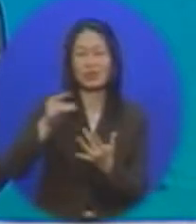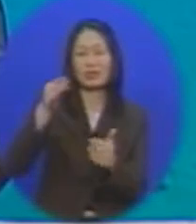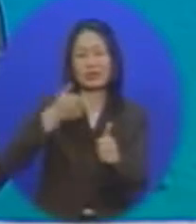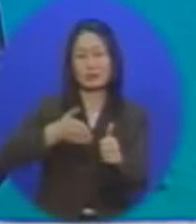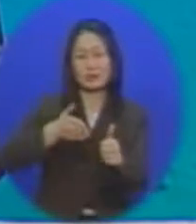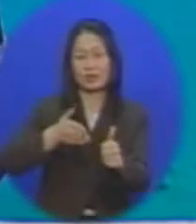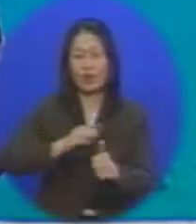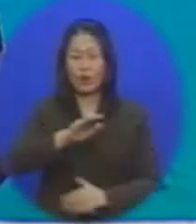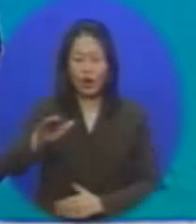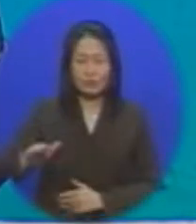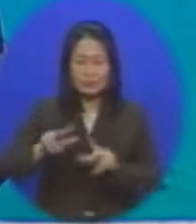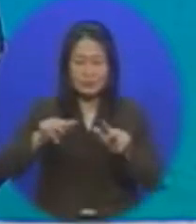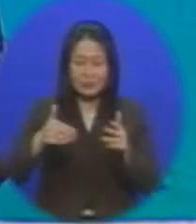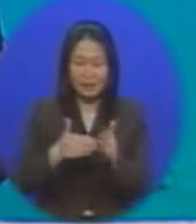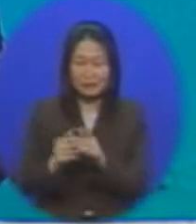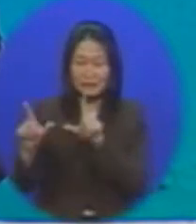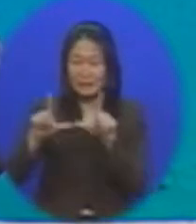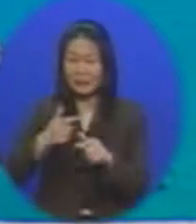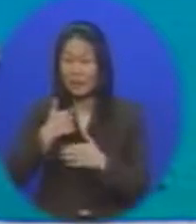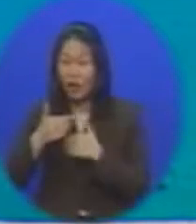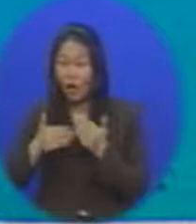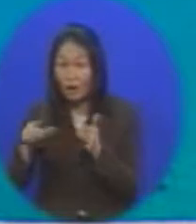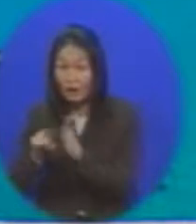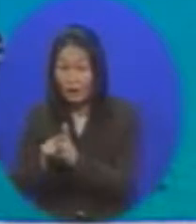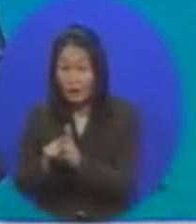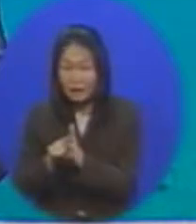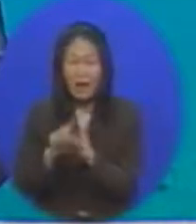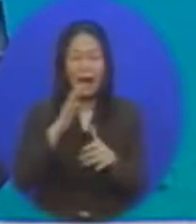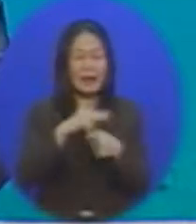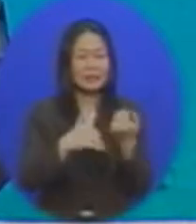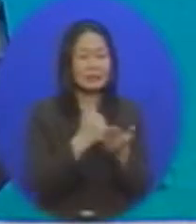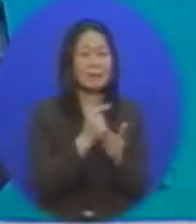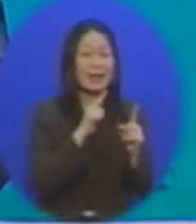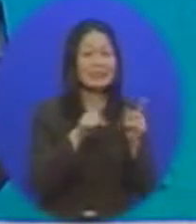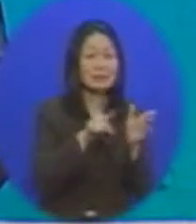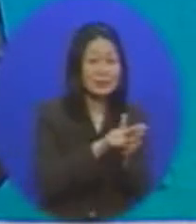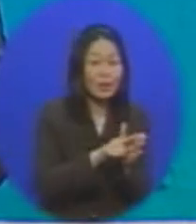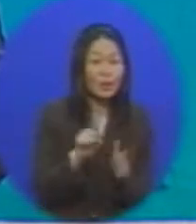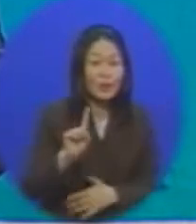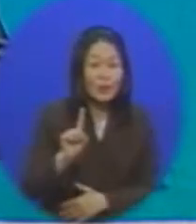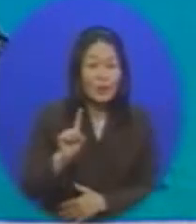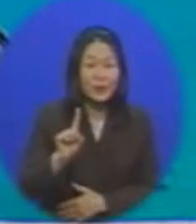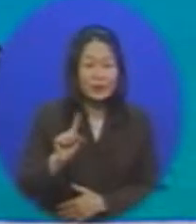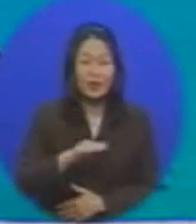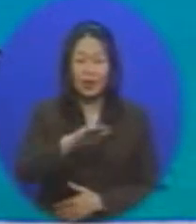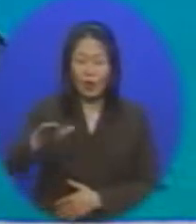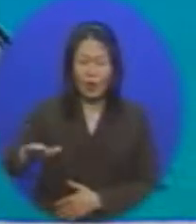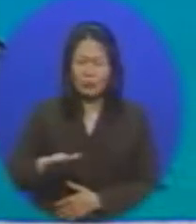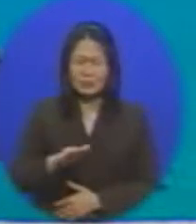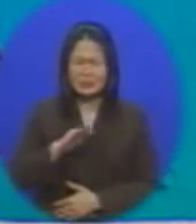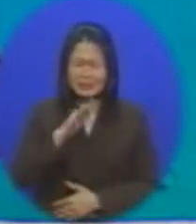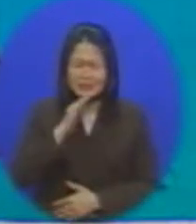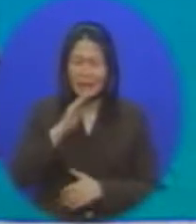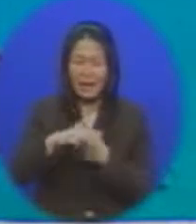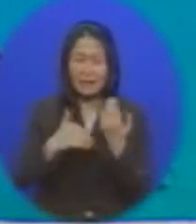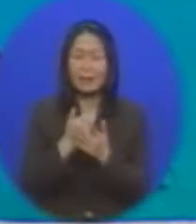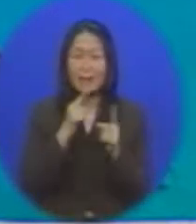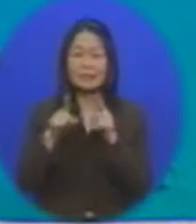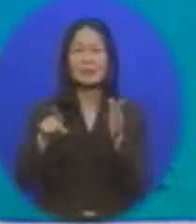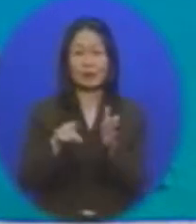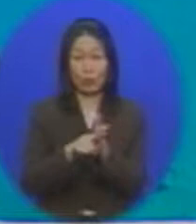지금까지 여러분의 살았던 경험을 믿으실 겁니까 하나님의 말씀을 믿으실 겁니까 우리가 진짜 하나님의 말씀을